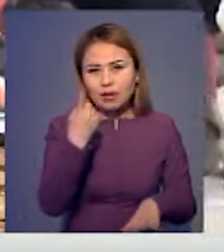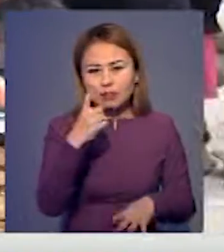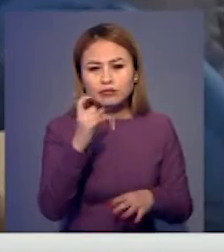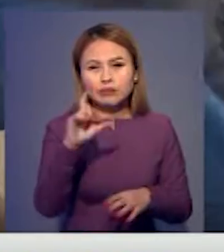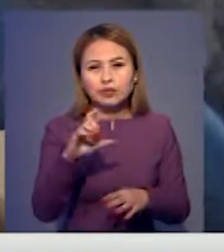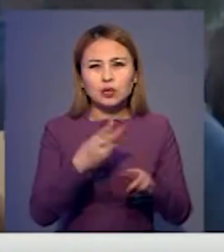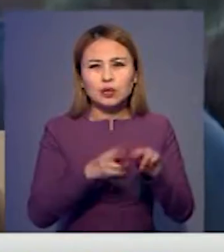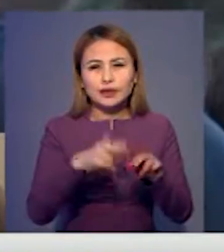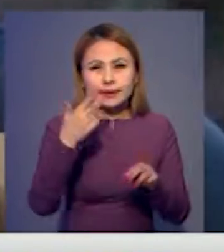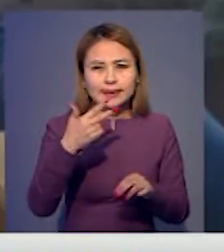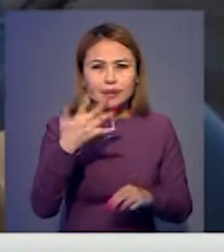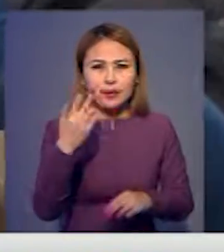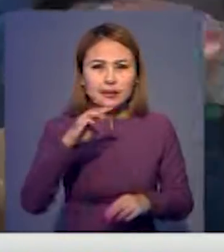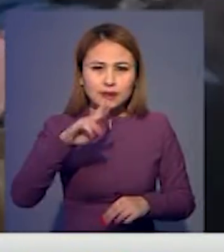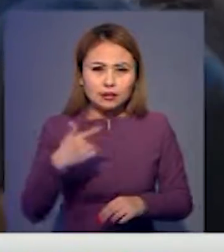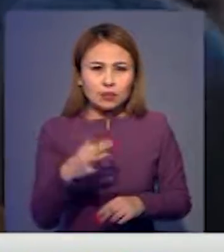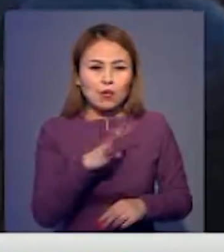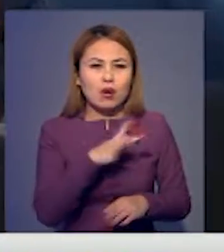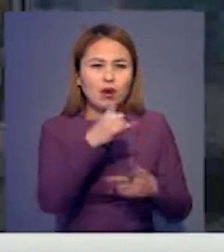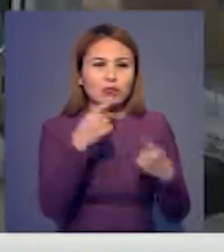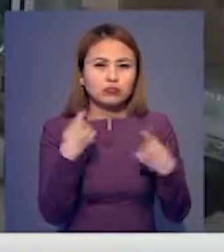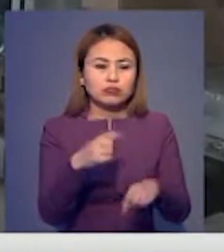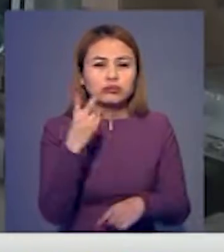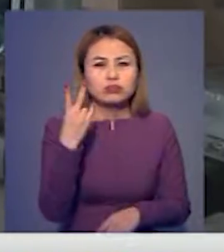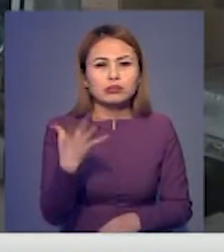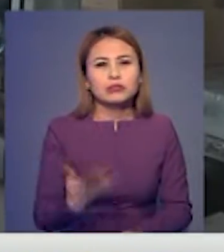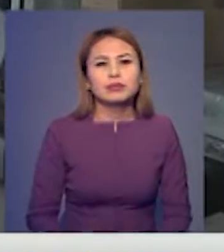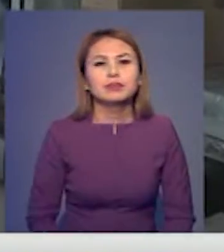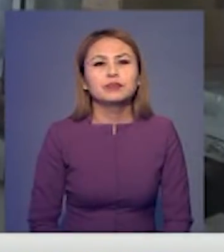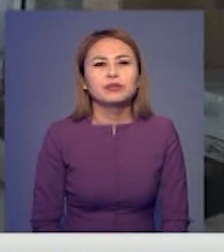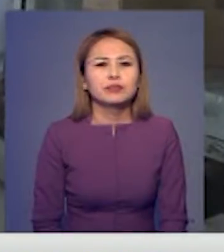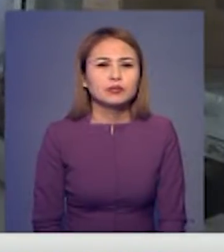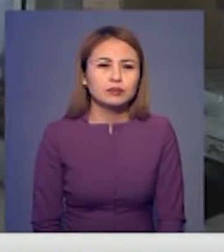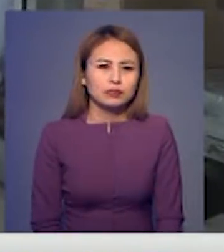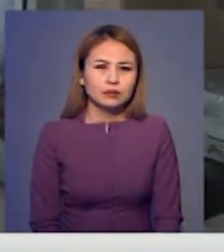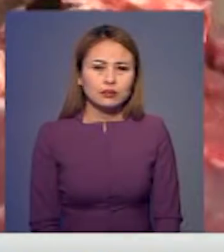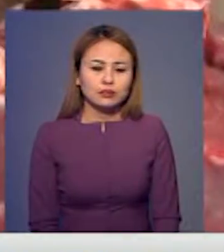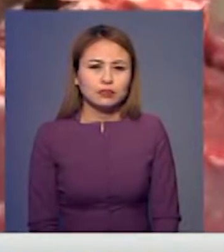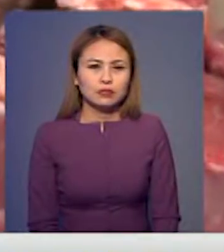жұмыртқаның бір данасы 30-35 теңге төңірегінде болса, мұнда 25 теңгеден сатылды.